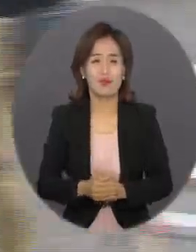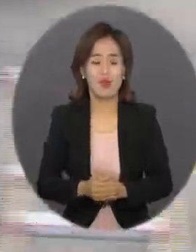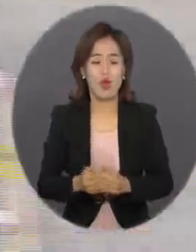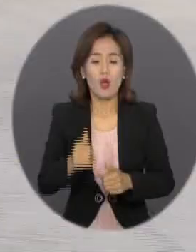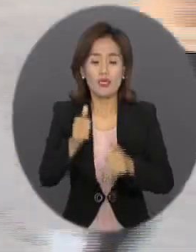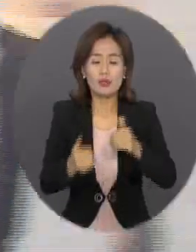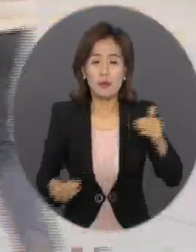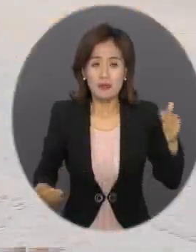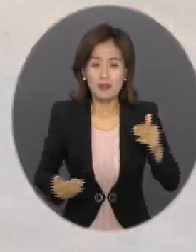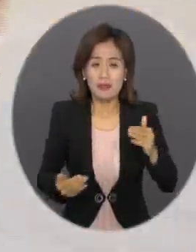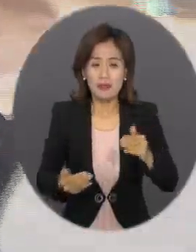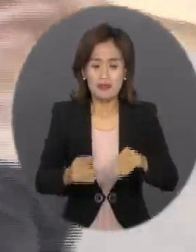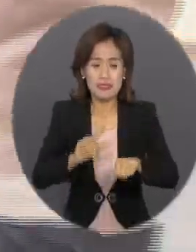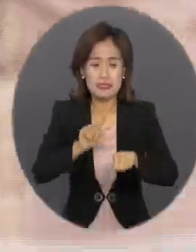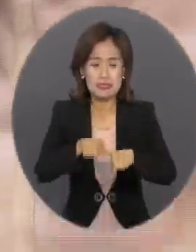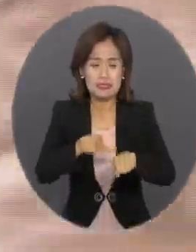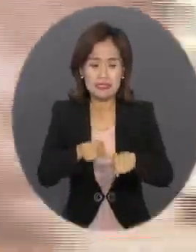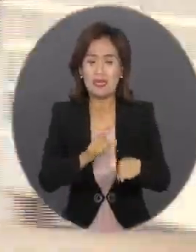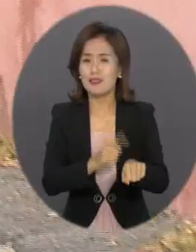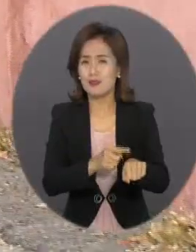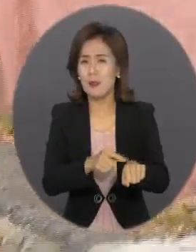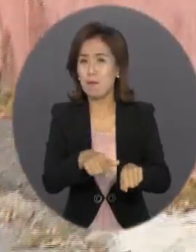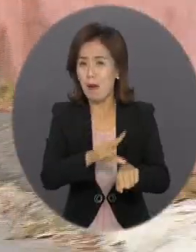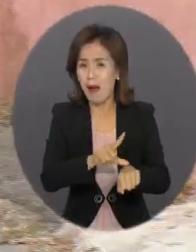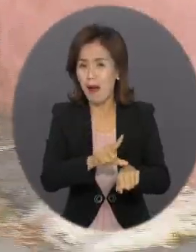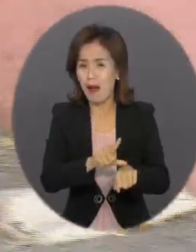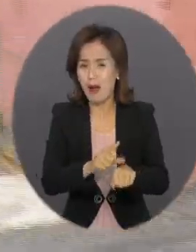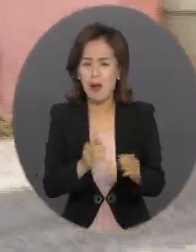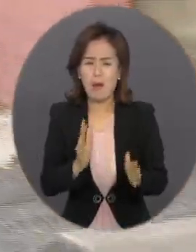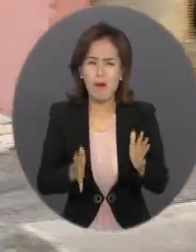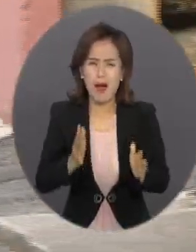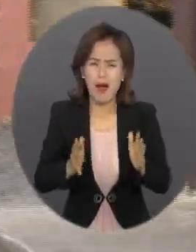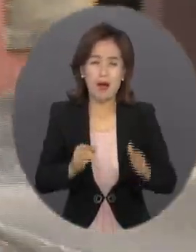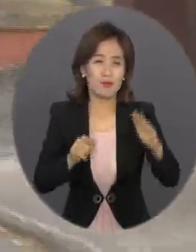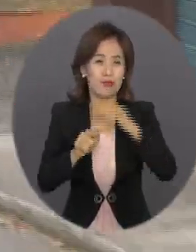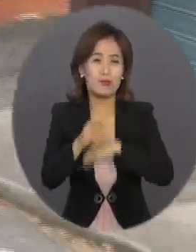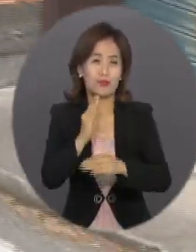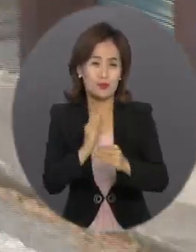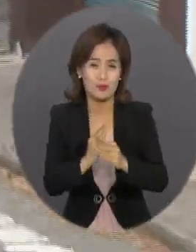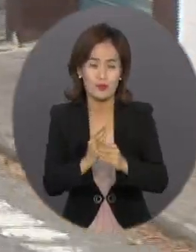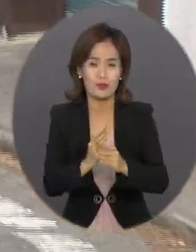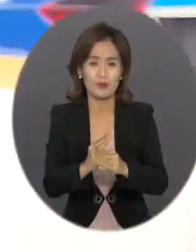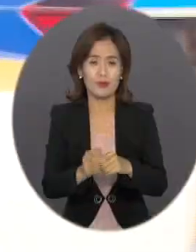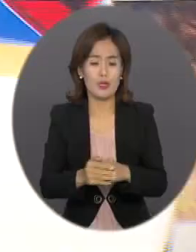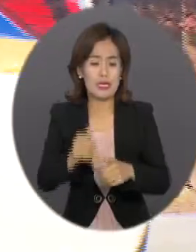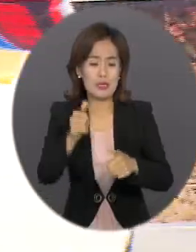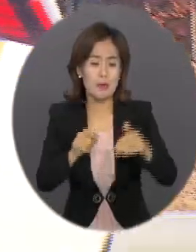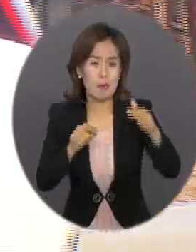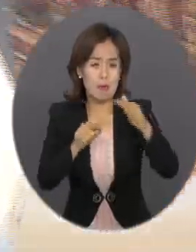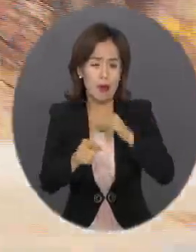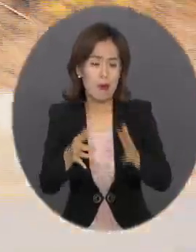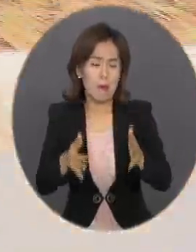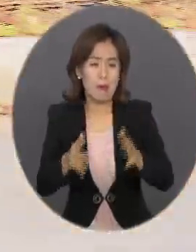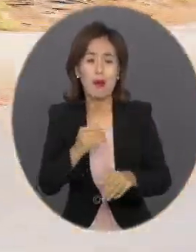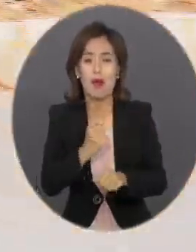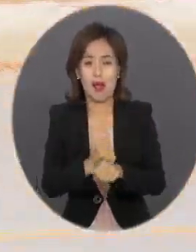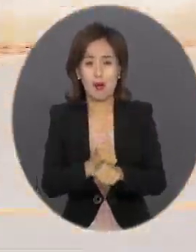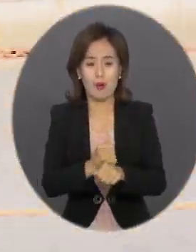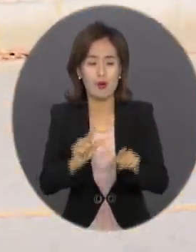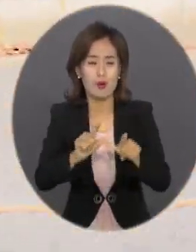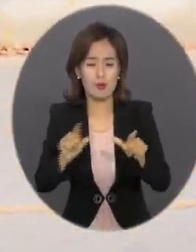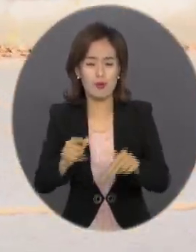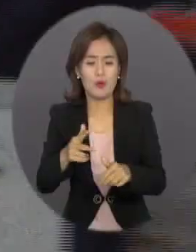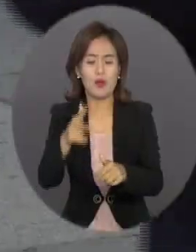수험생들은 입실 종료 시각을 단 몇 분 남기고 헐레벌떡 교문을 통과했습니다. 고사장을 향해 뜀박질을 하고